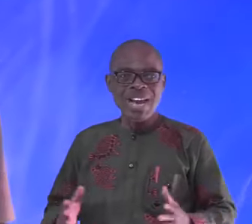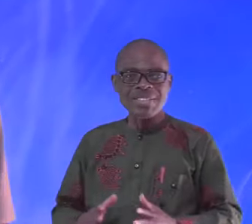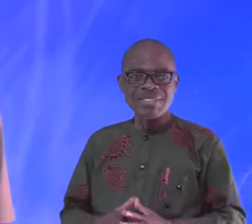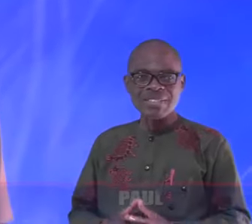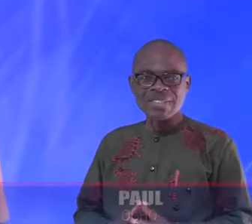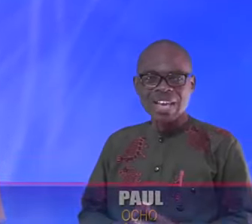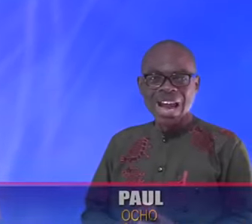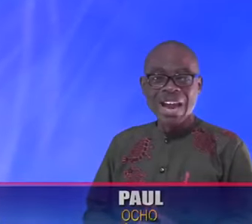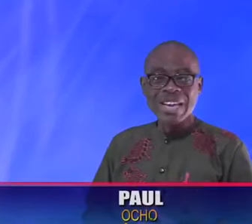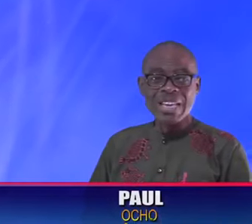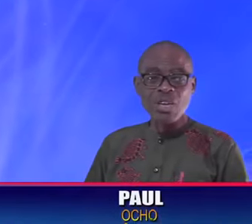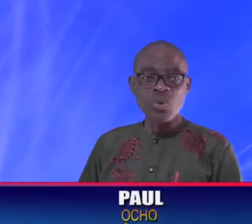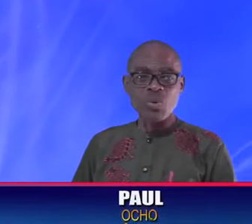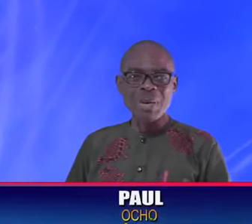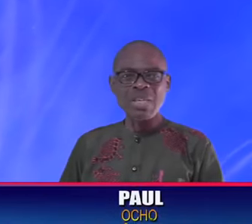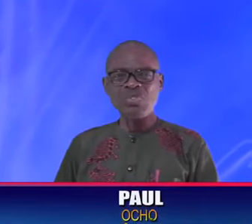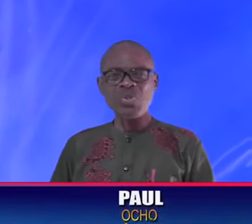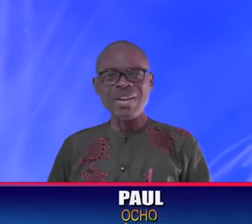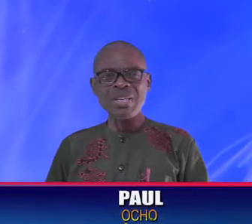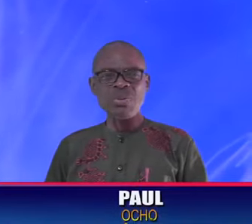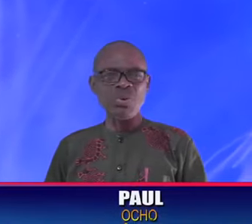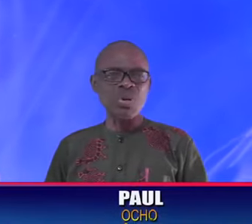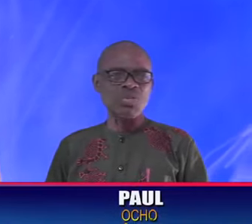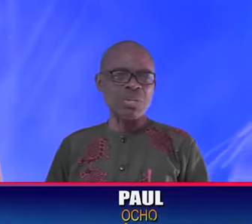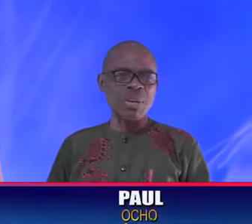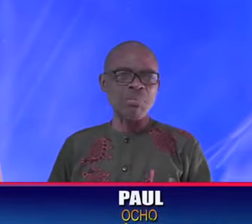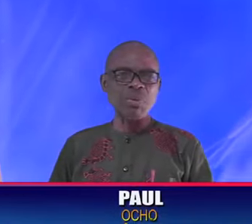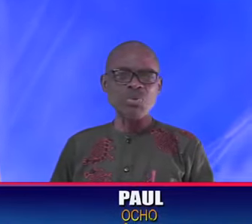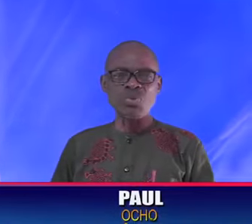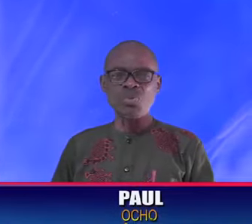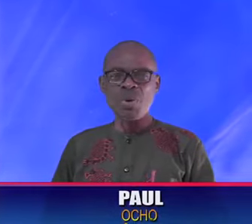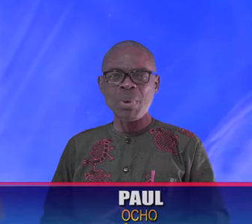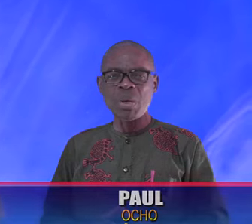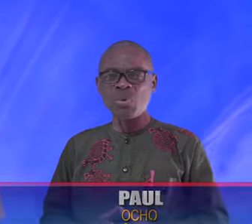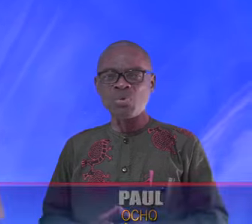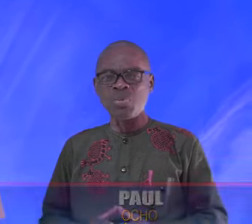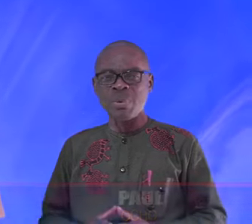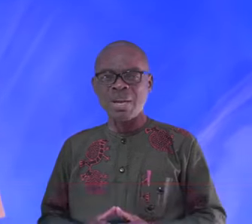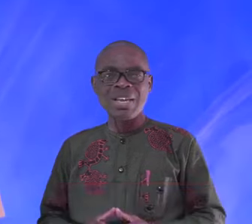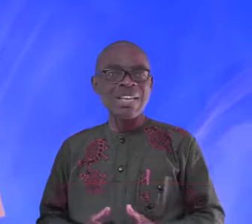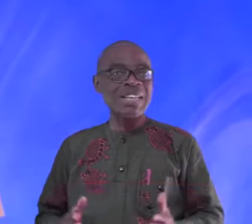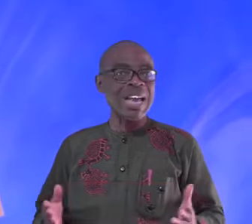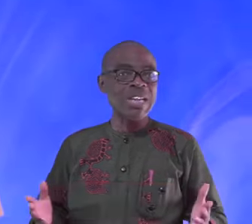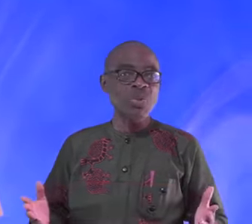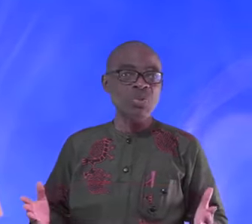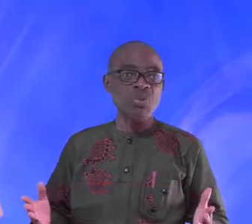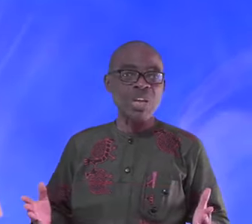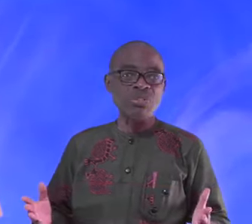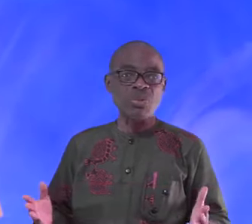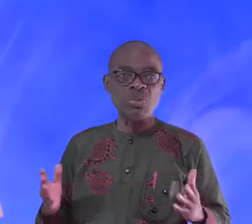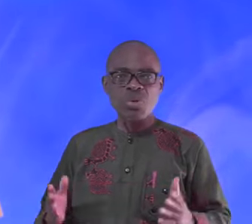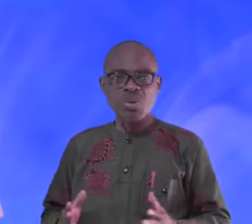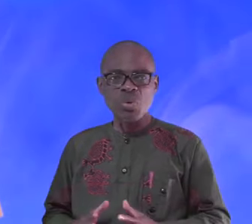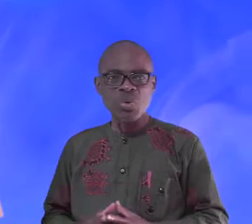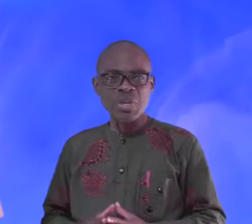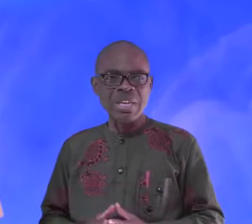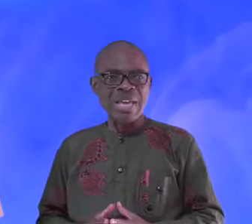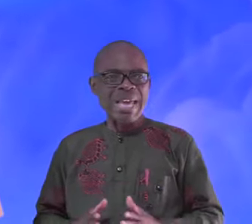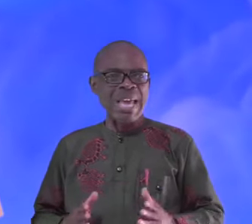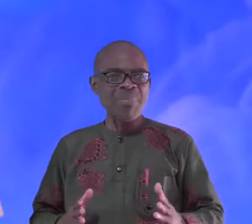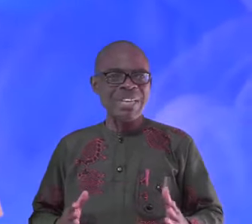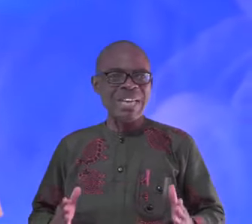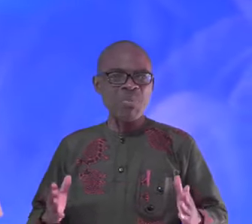bụ ndị ọma na-ege anyị ntị, anyị na-ekele unu maka isonyere anyị n'oge ọzọ nke mkpọsa ozi ọma ozuru mba nke anyị na onye ọzọ atụrụ